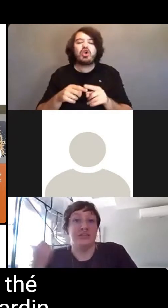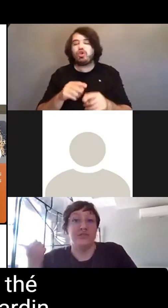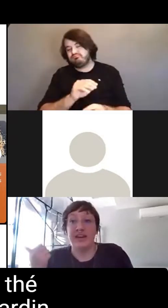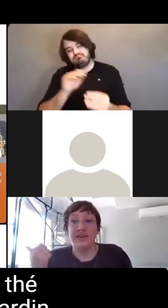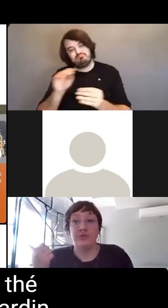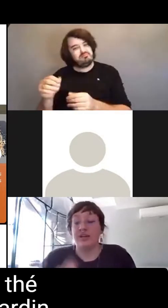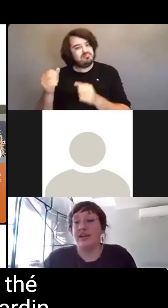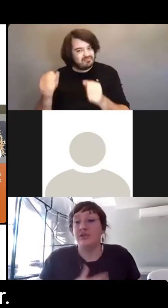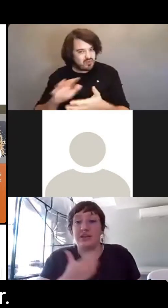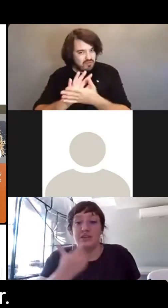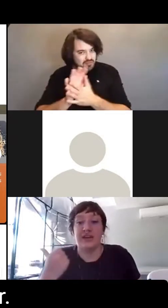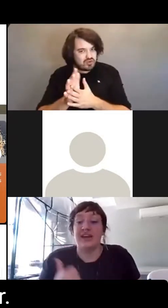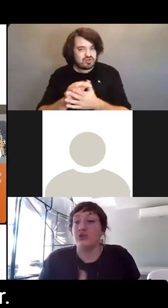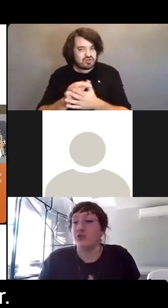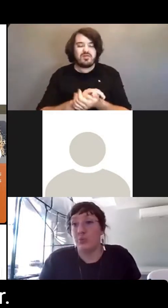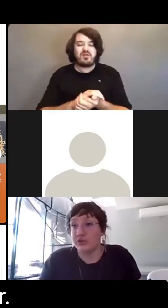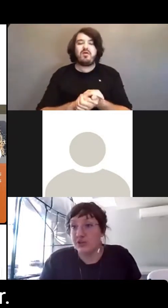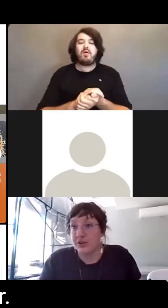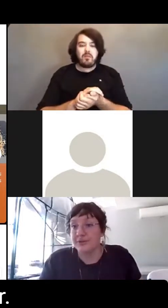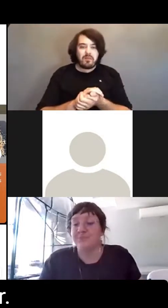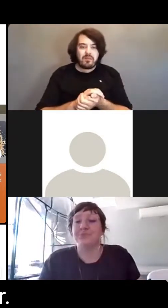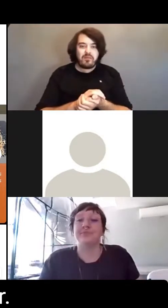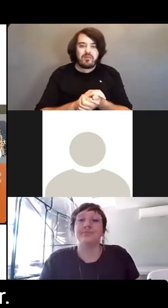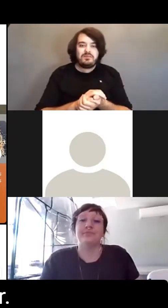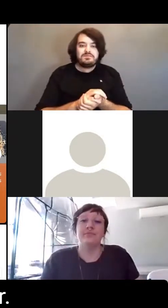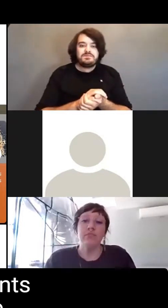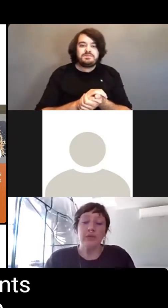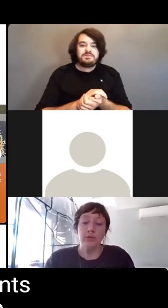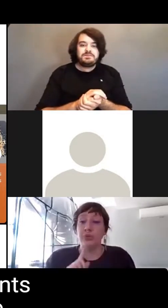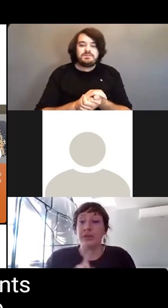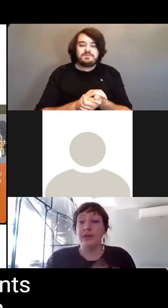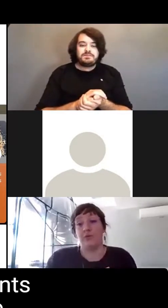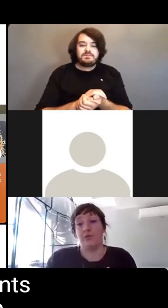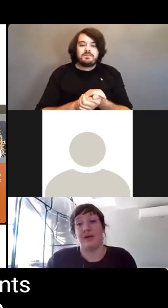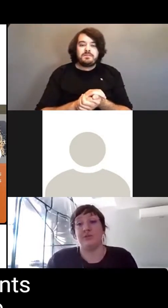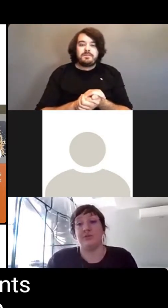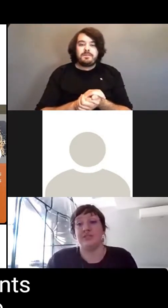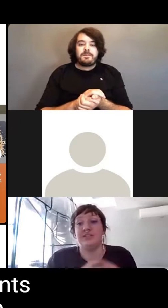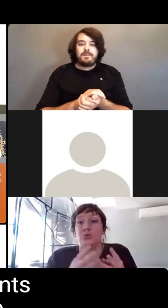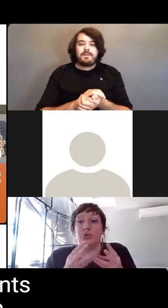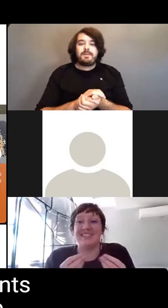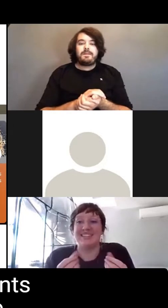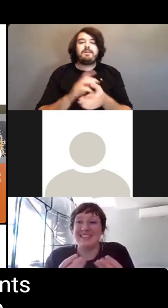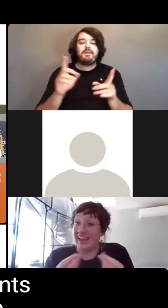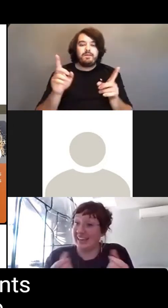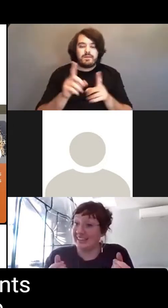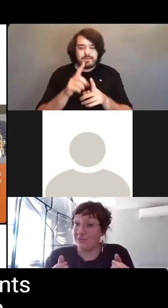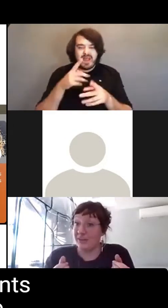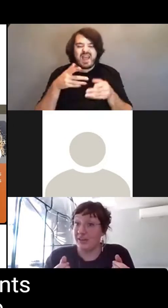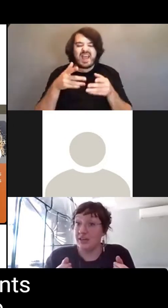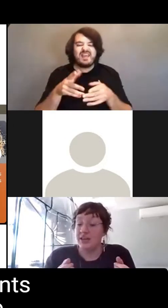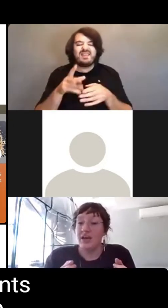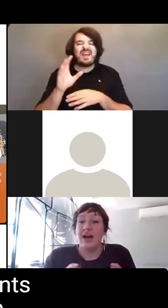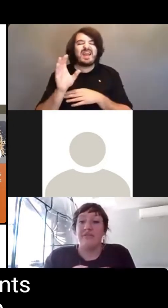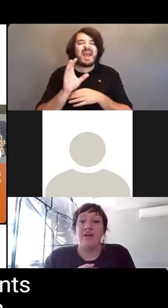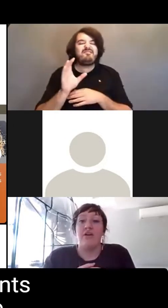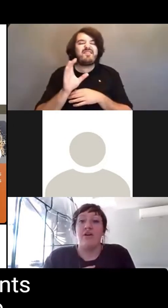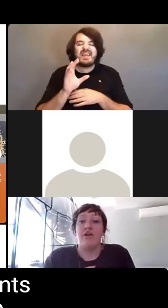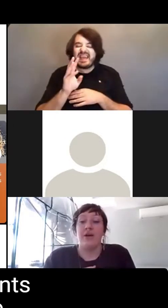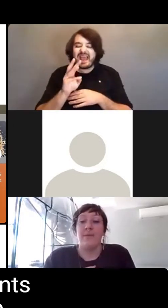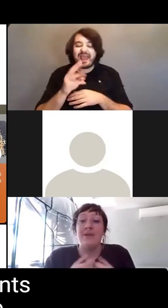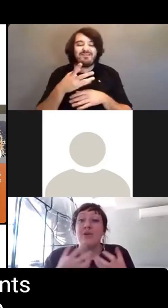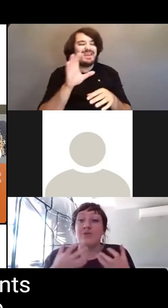le transférer au jardin, le transférer à notre composteur. Puis, on va penser aussi aux restants de grains de café.